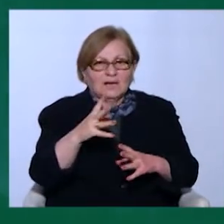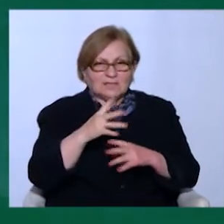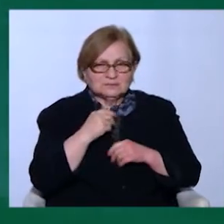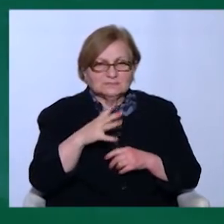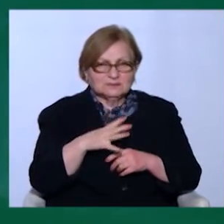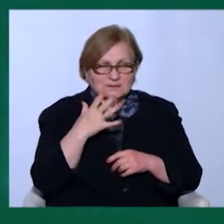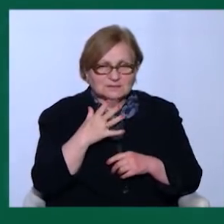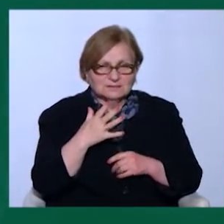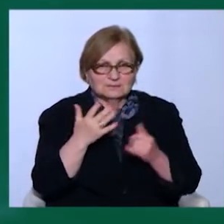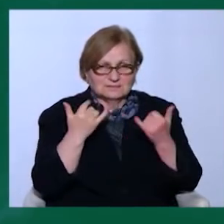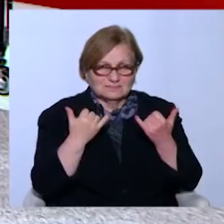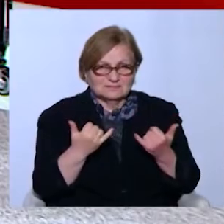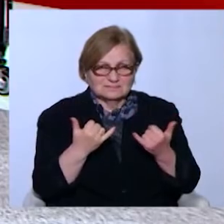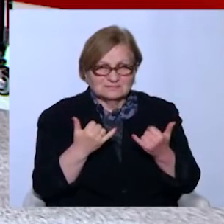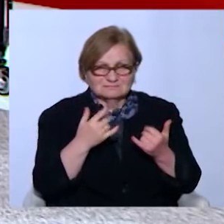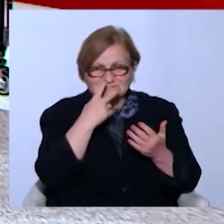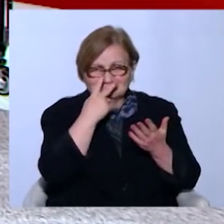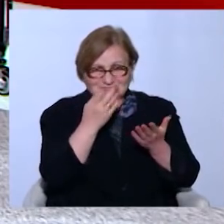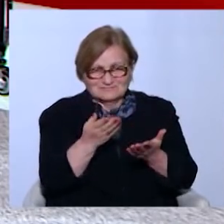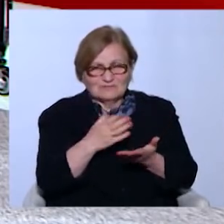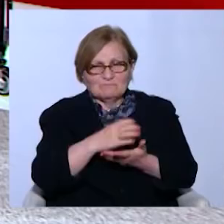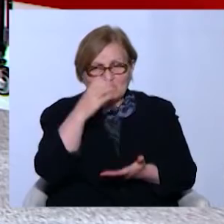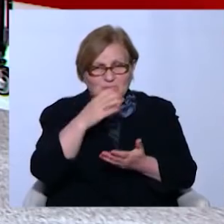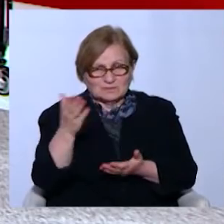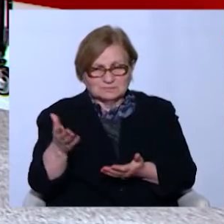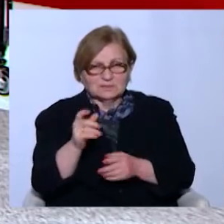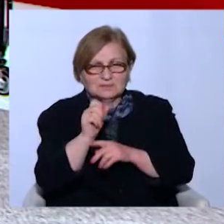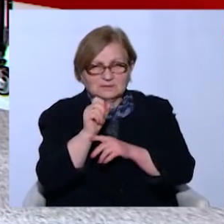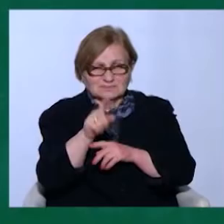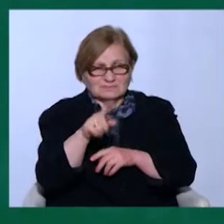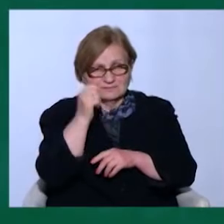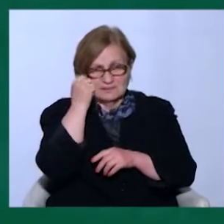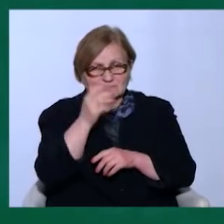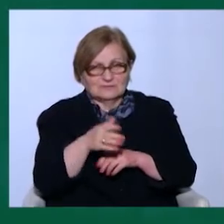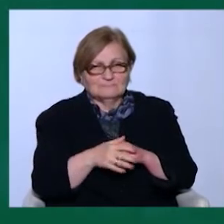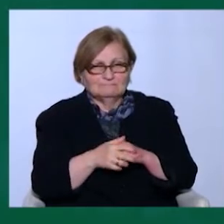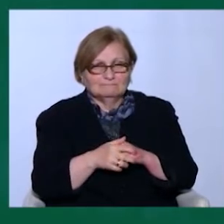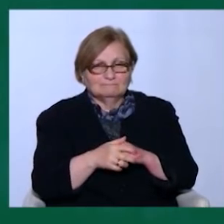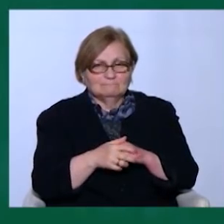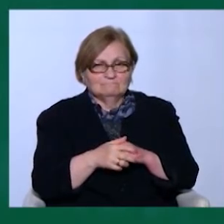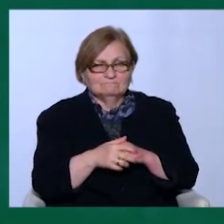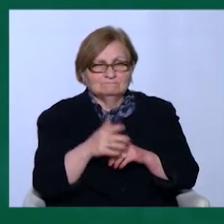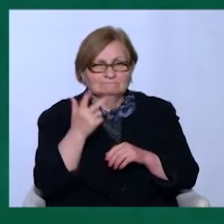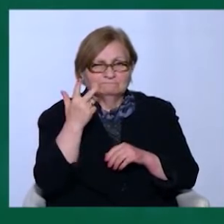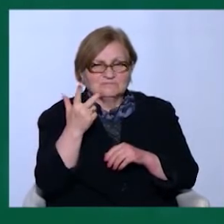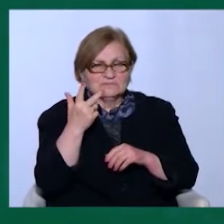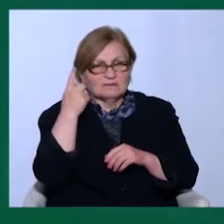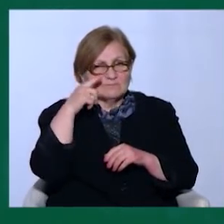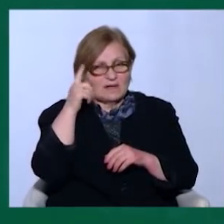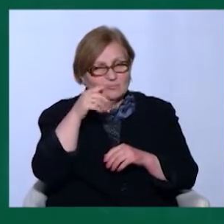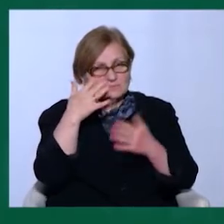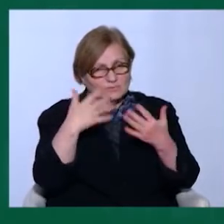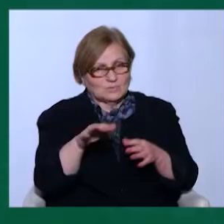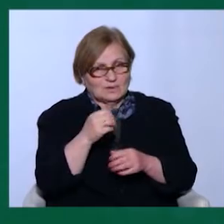იყავით. დღეს ჩვენ სივრცულ ფიგურებზე ვისაუბრეთ, დავალებაც გახსოვთ. სამი ჩემი საყვარელი ამოცანა